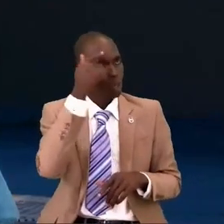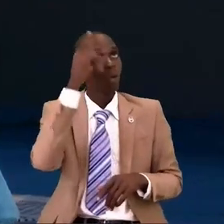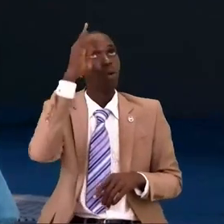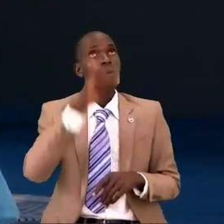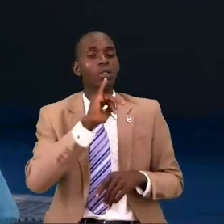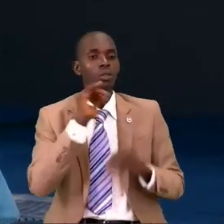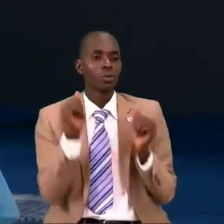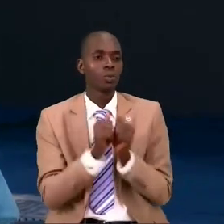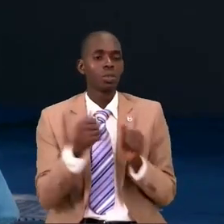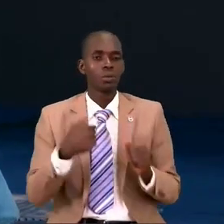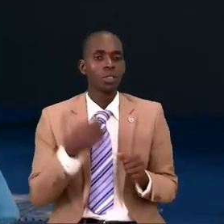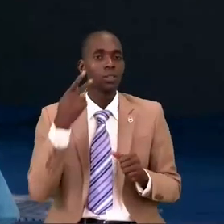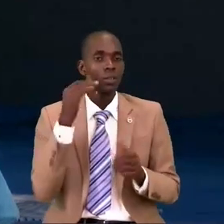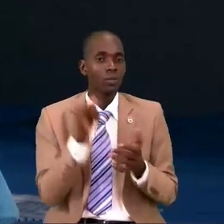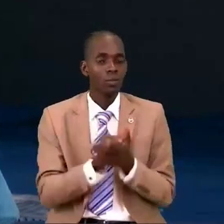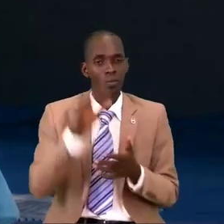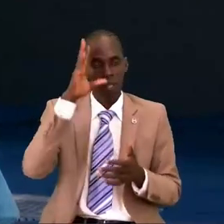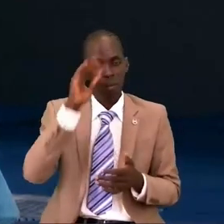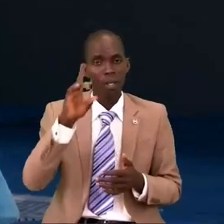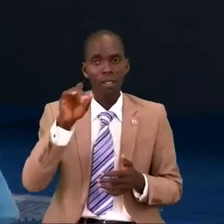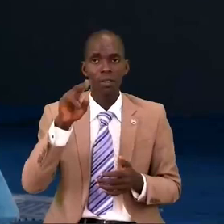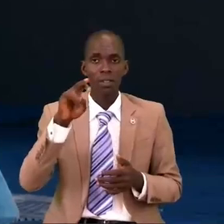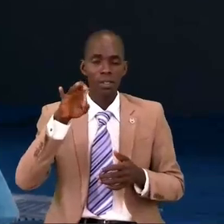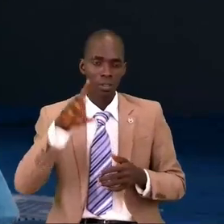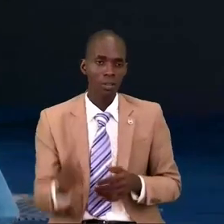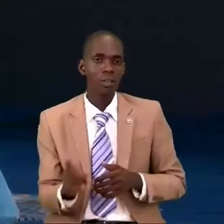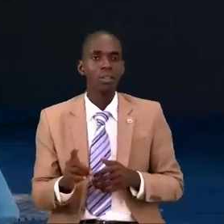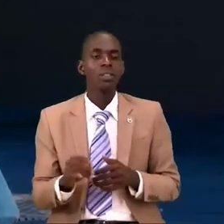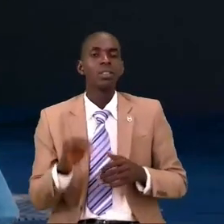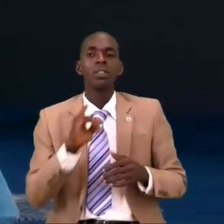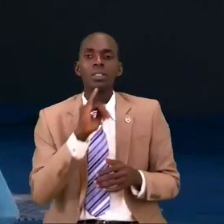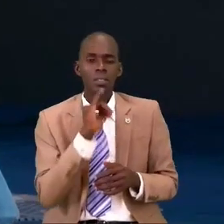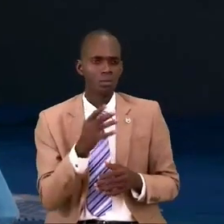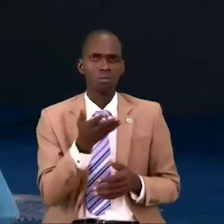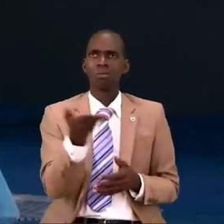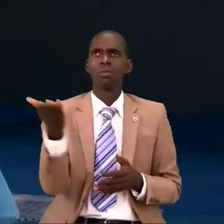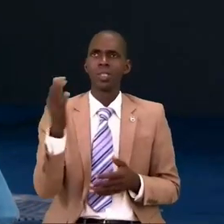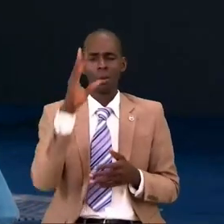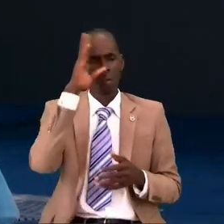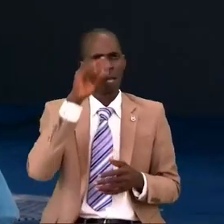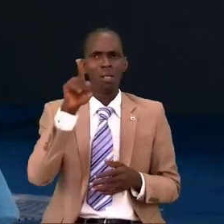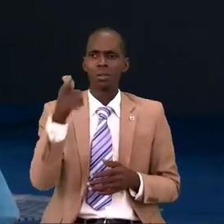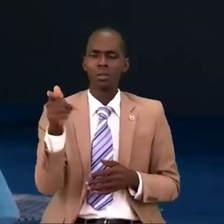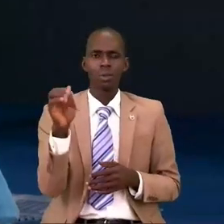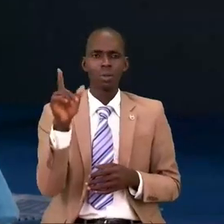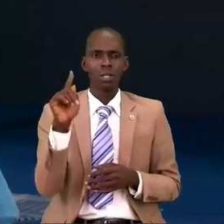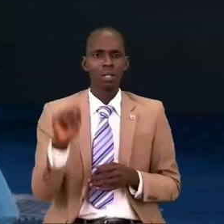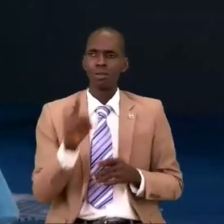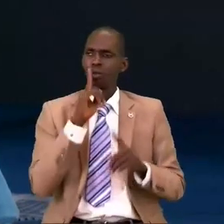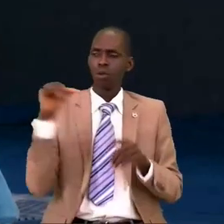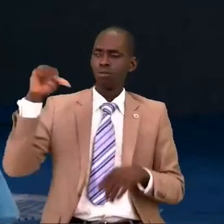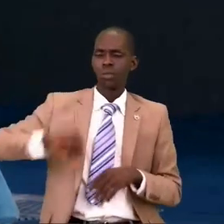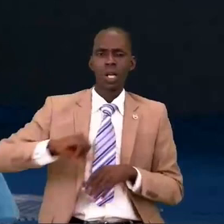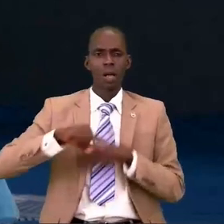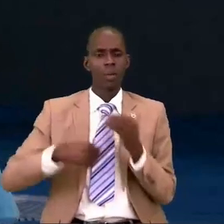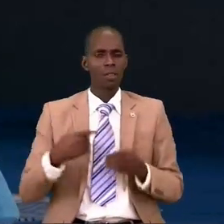de Dieu d'Israël. Alors, on l'a amené chez Saül. Il a dit, laisse-moi aller. Je vais